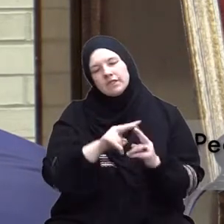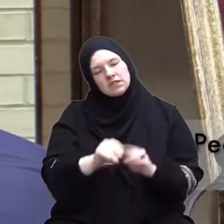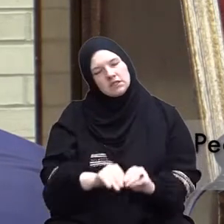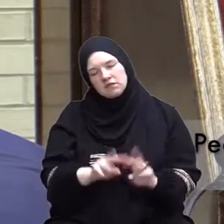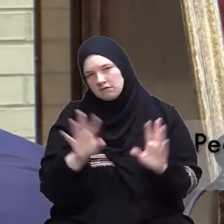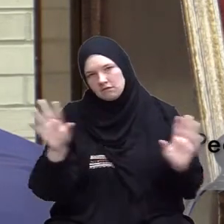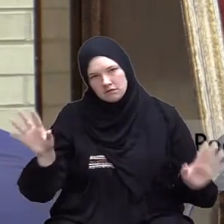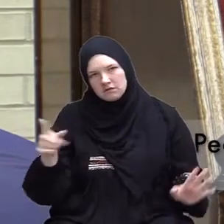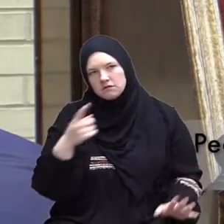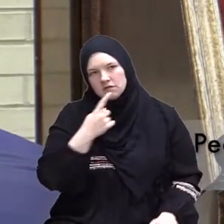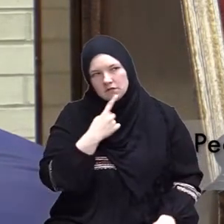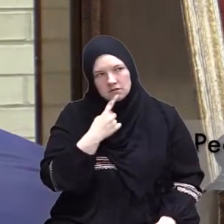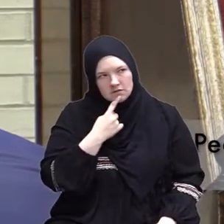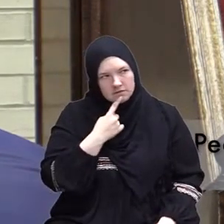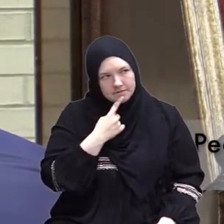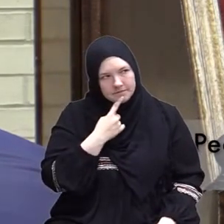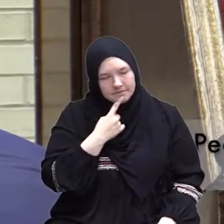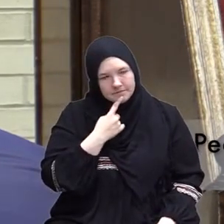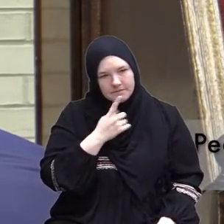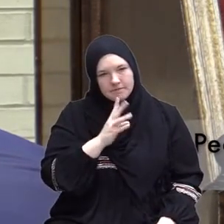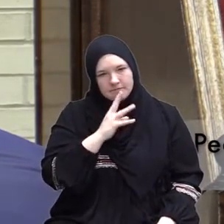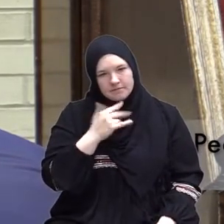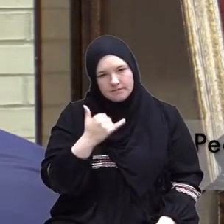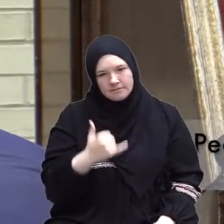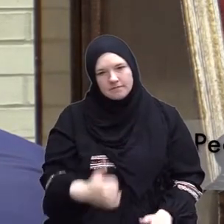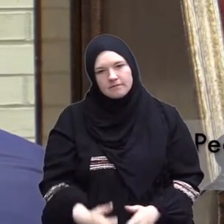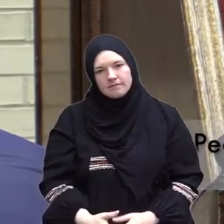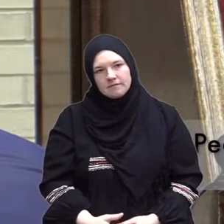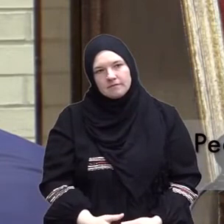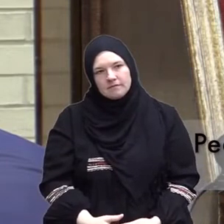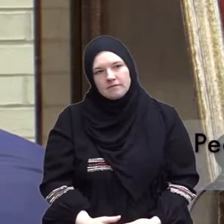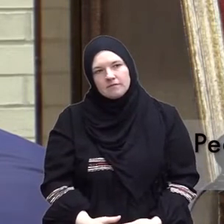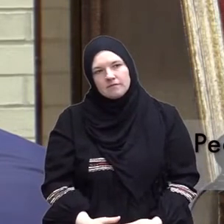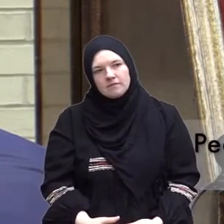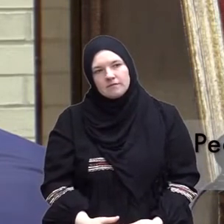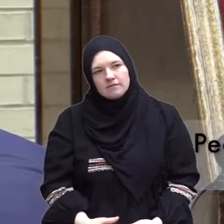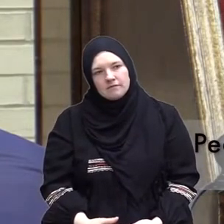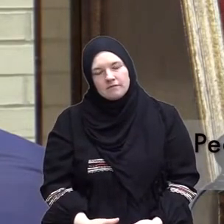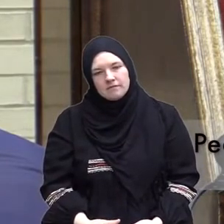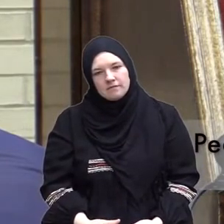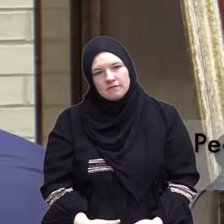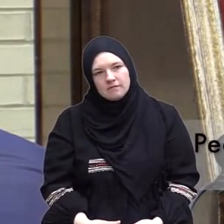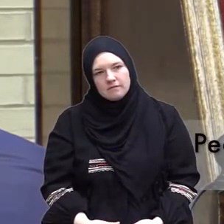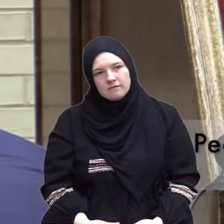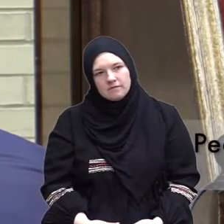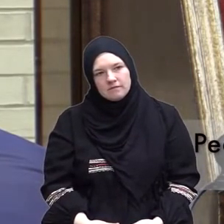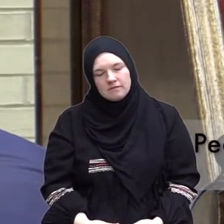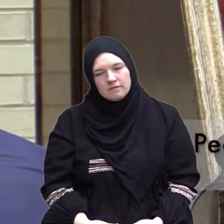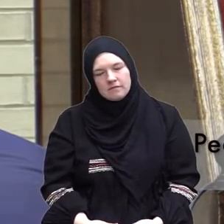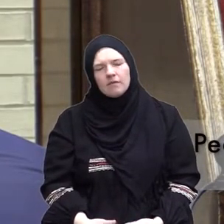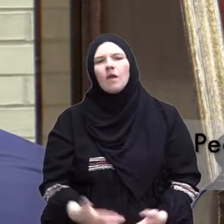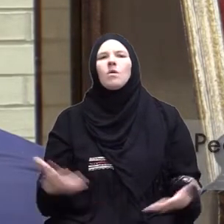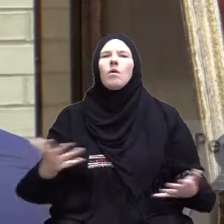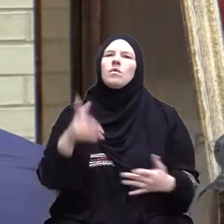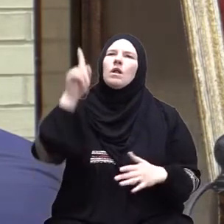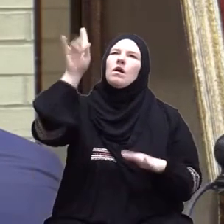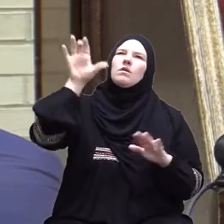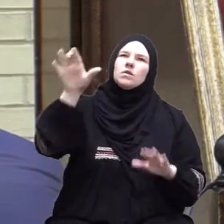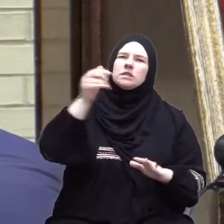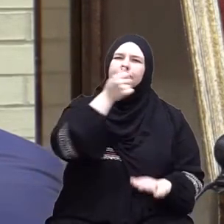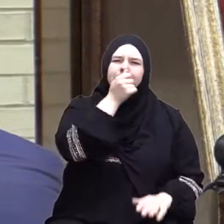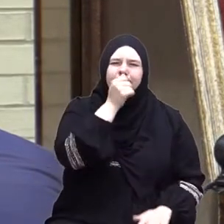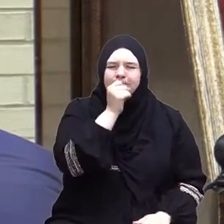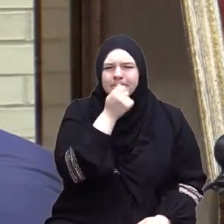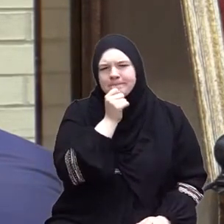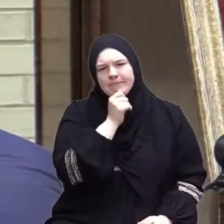subhanahu wa ta'ala says very clearly, مَا يَفْعَلُ اللَّهُ بِعَذَابِكُمْ إن شكرتم وآمنتم. What would Allah do